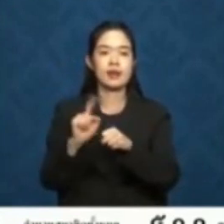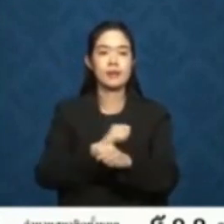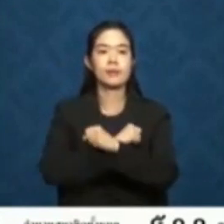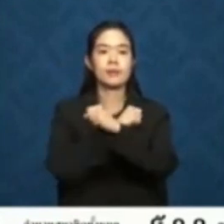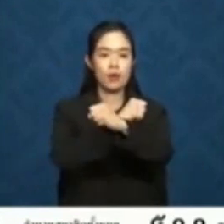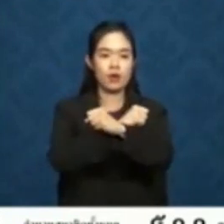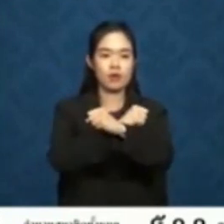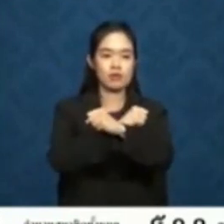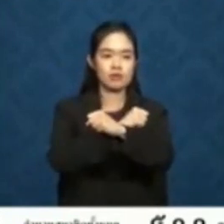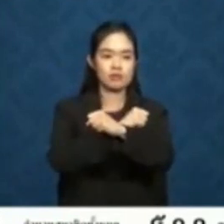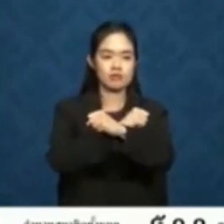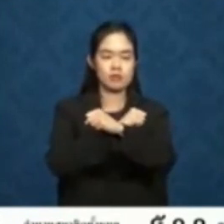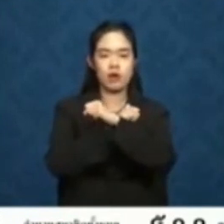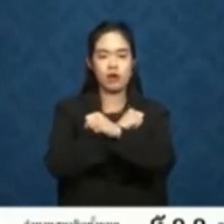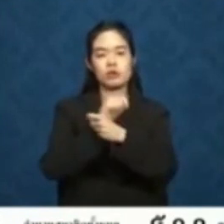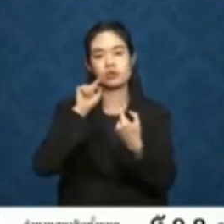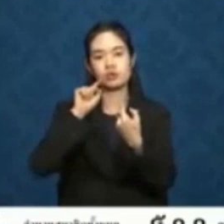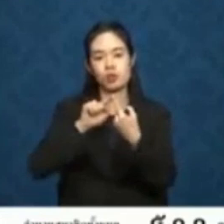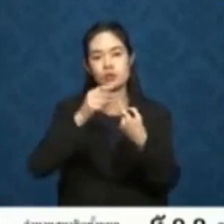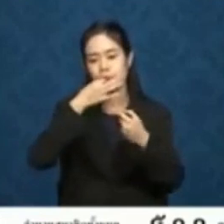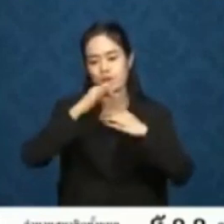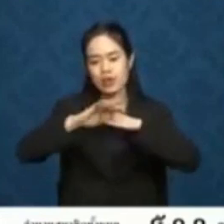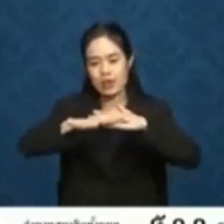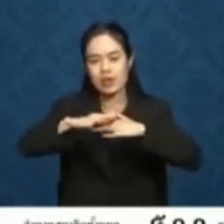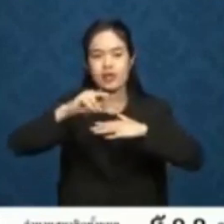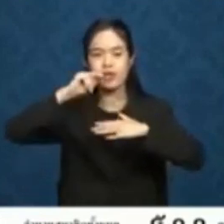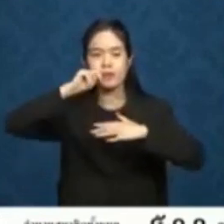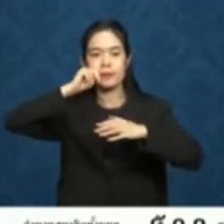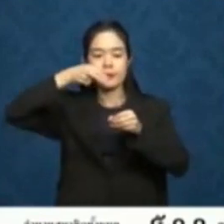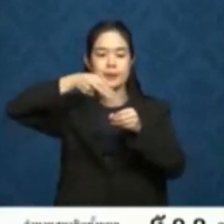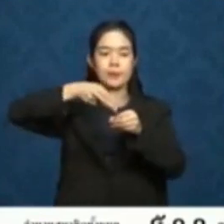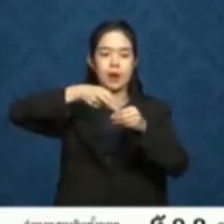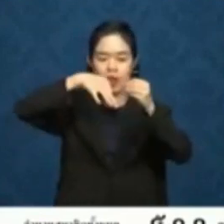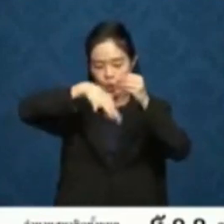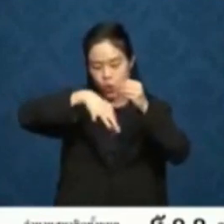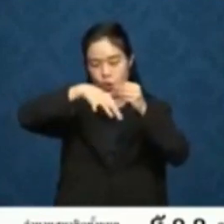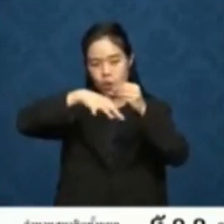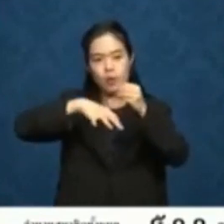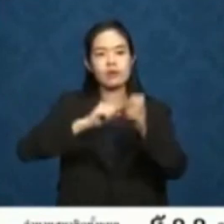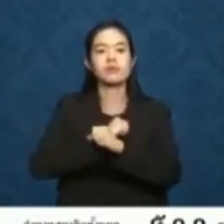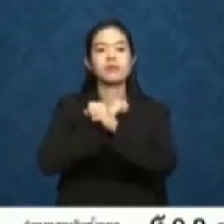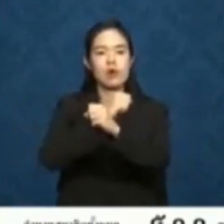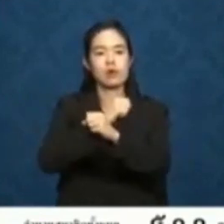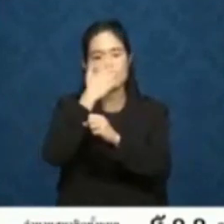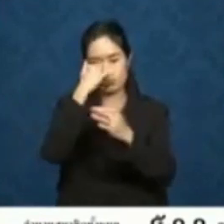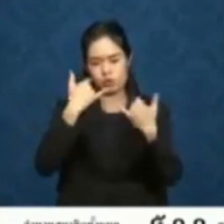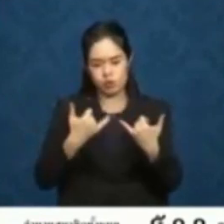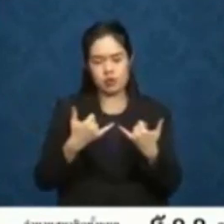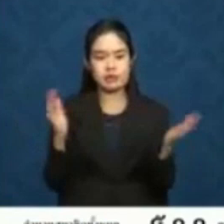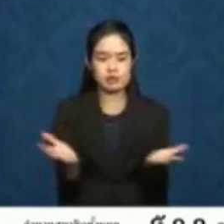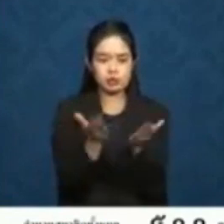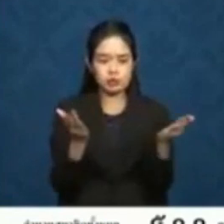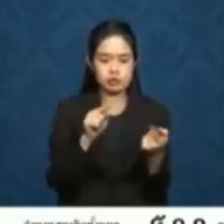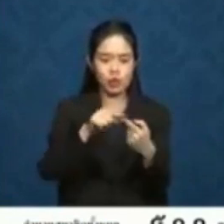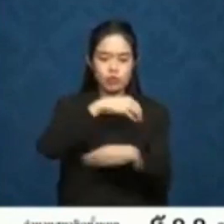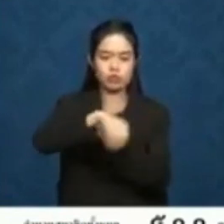ขฟื้นฟูและเยียวยากรณีน้ำมันรั่วไหลทางทะเลครับท่านประธานครับน้ำมันเชื้อเพลิงถือเป็นปัจจัยสำคัญในการขับเคลื่อนเศรษฐกิจของประเ